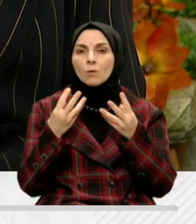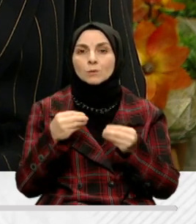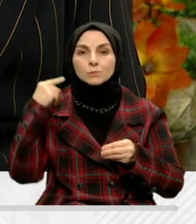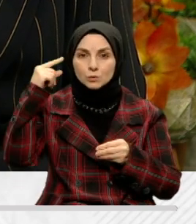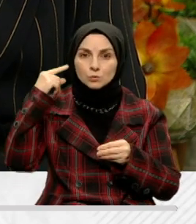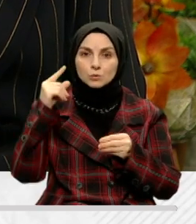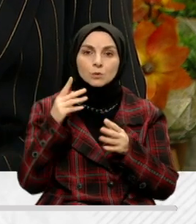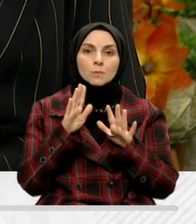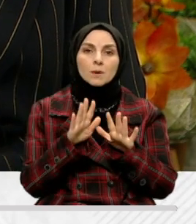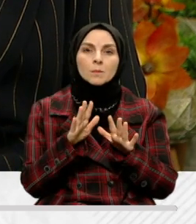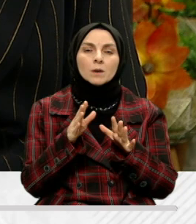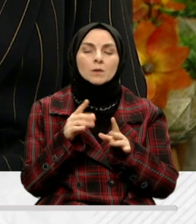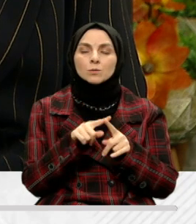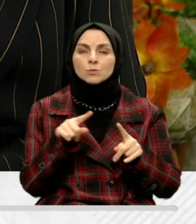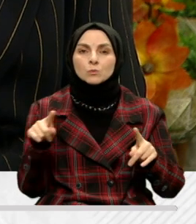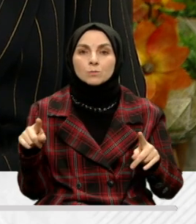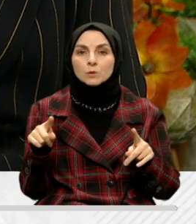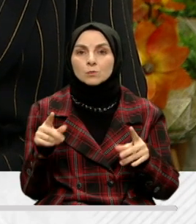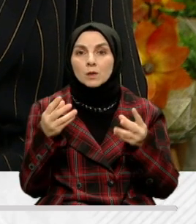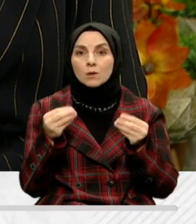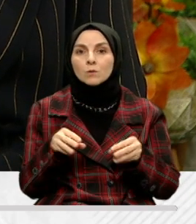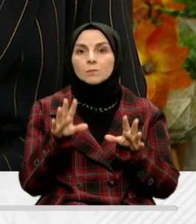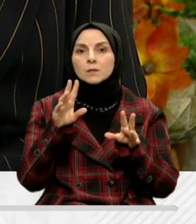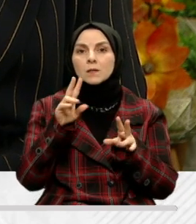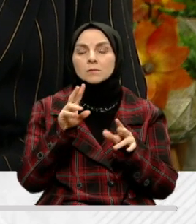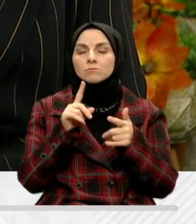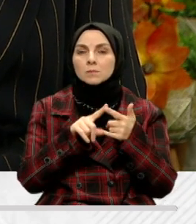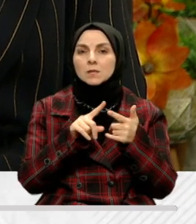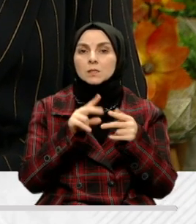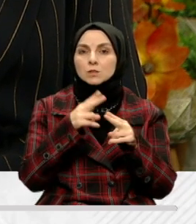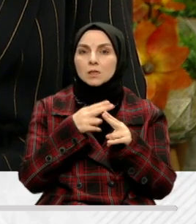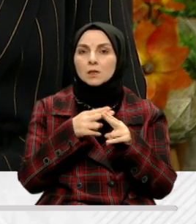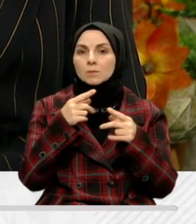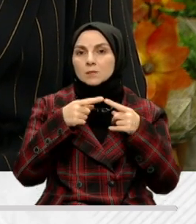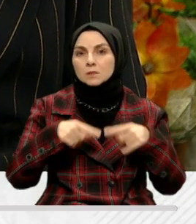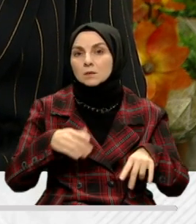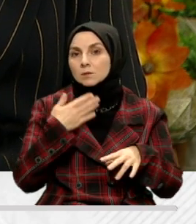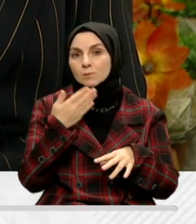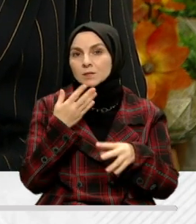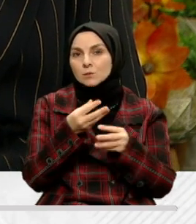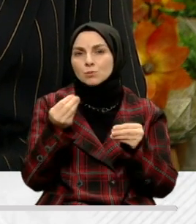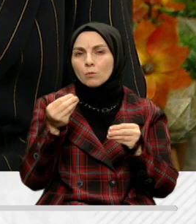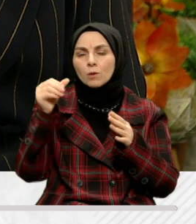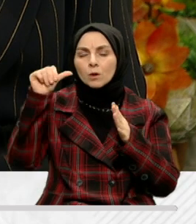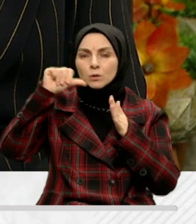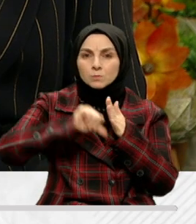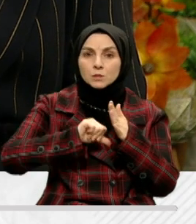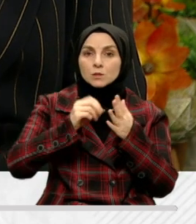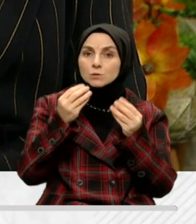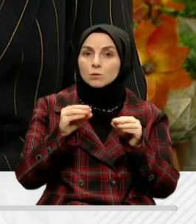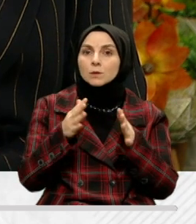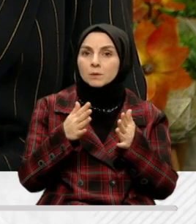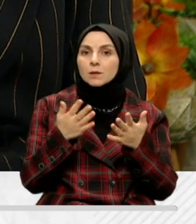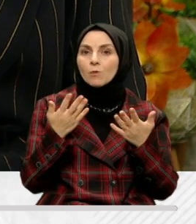yaşardım. Aradan çok uzun bir süre geçmeden girdiğim ikinci deneme sınavında bir anda böyle hani çok daha düşük görebilirdim netlerim ve nasıl ya